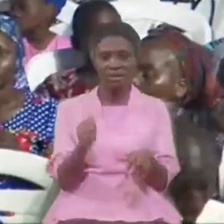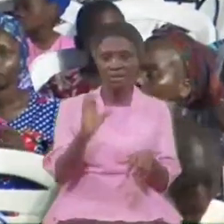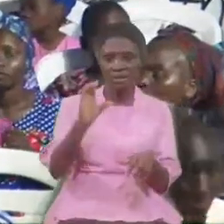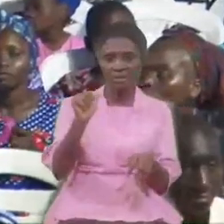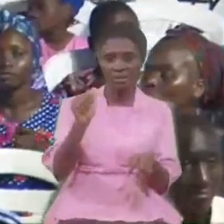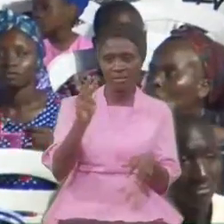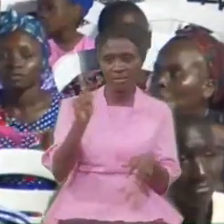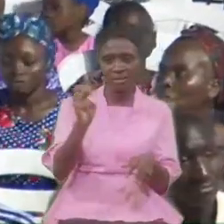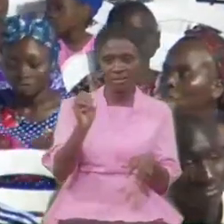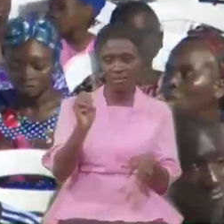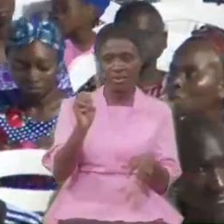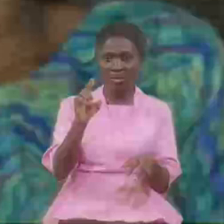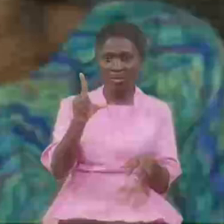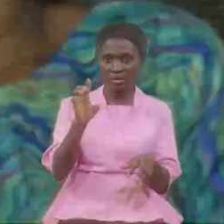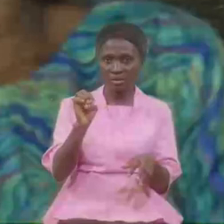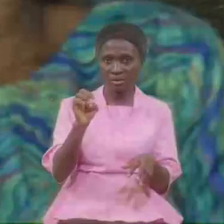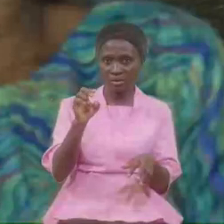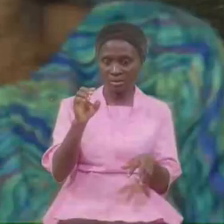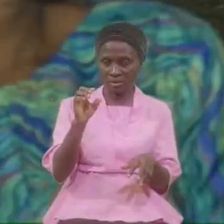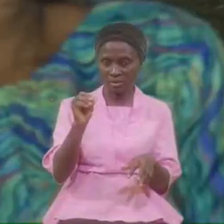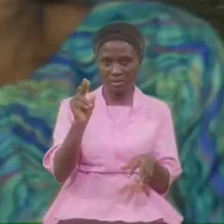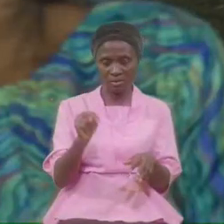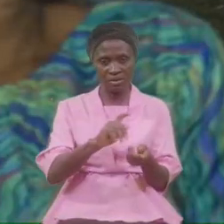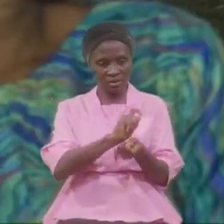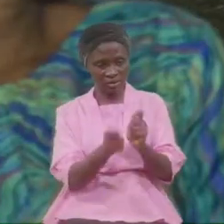Un caméléon peut-il changer sa peau?